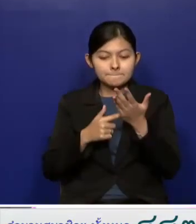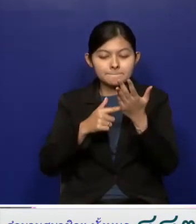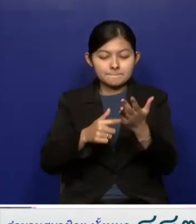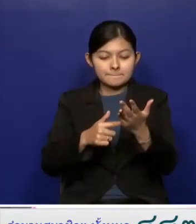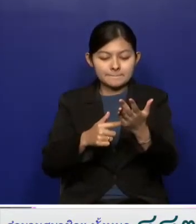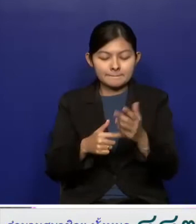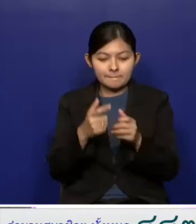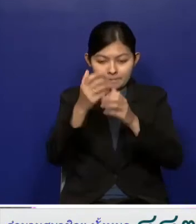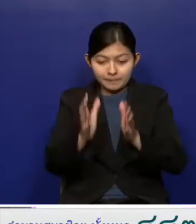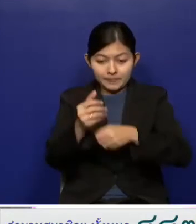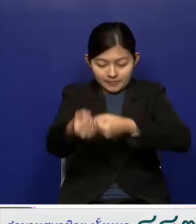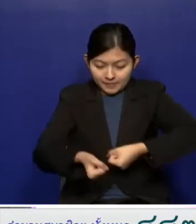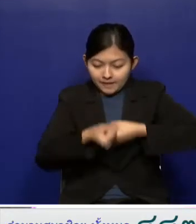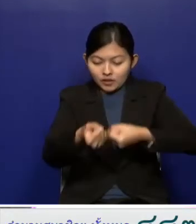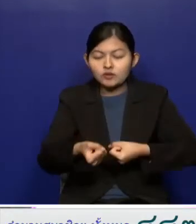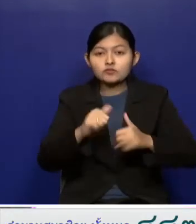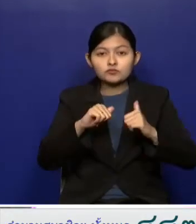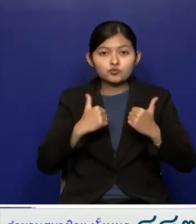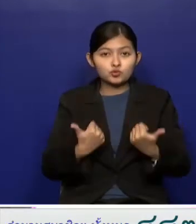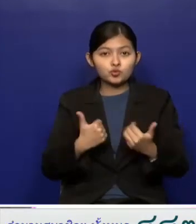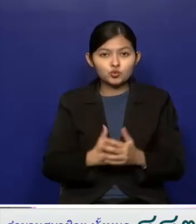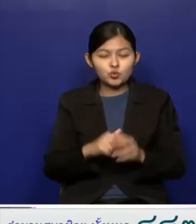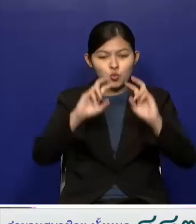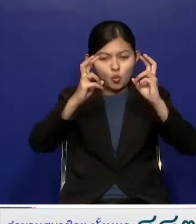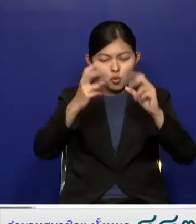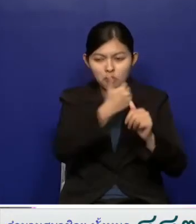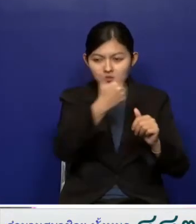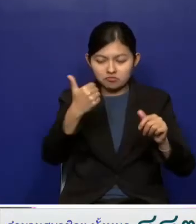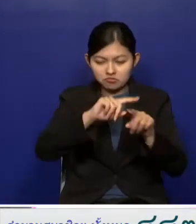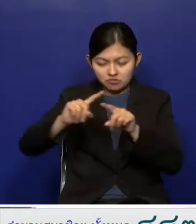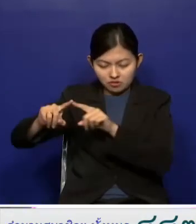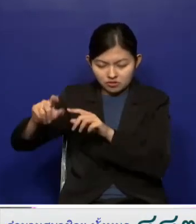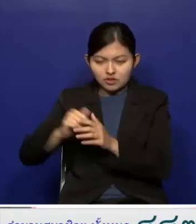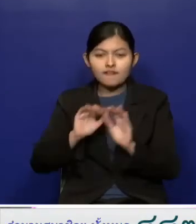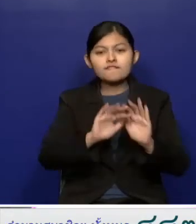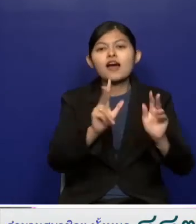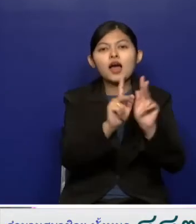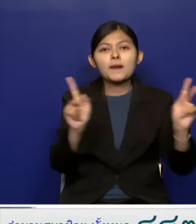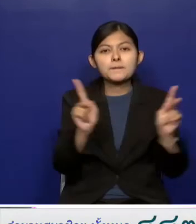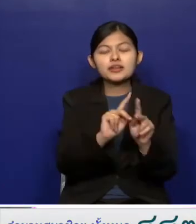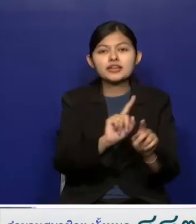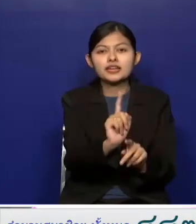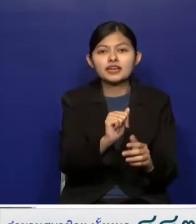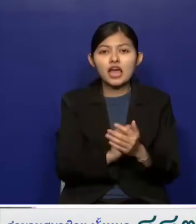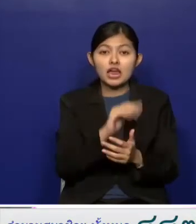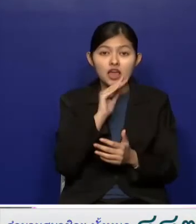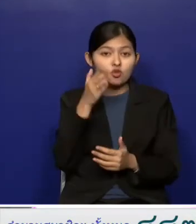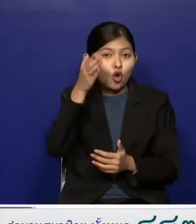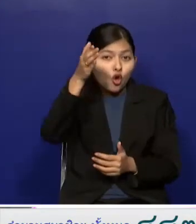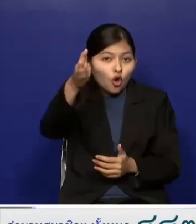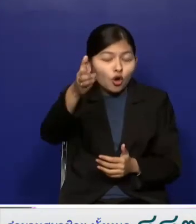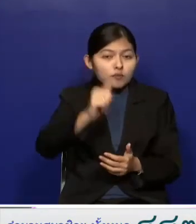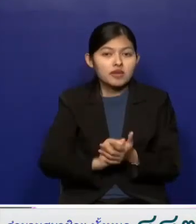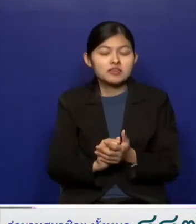ชาวไร่อ้อยดังกล่าวนั้นยังมีหลายเรื่องที่จะฝากไว้กับคณะกรรมการว่าถ้าเป็นไปได้ครับ